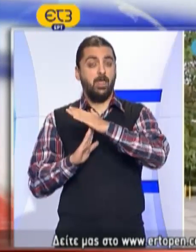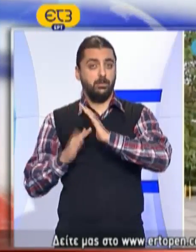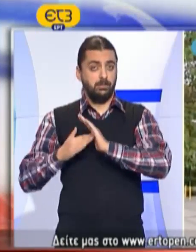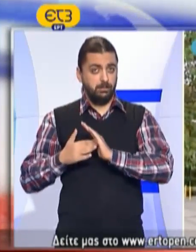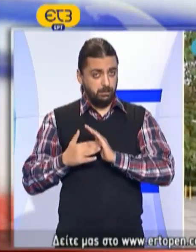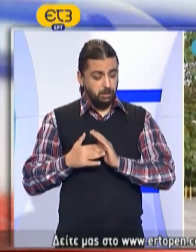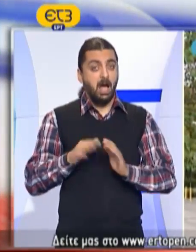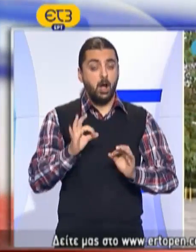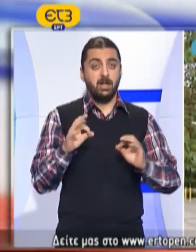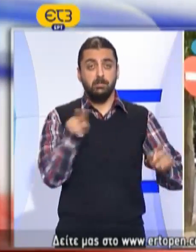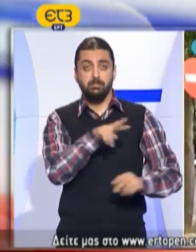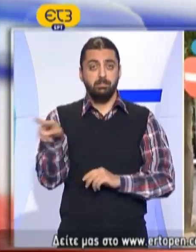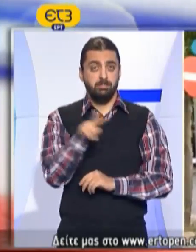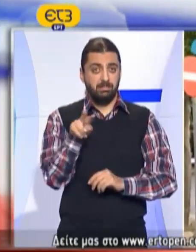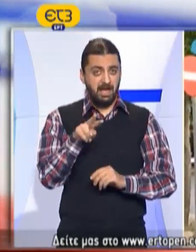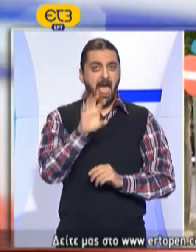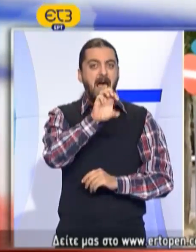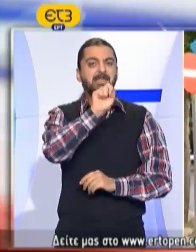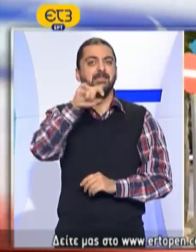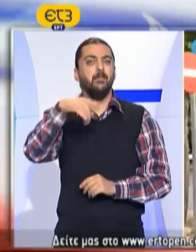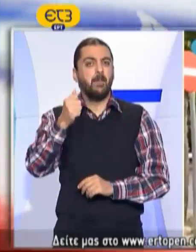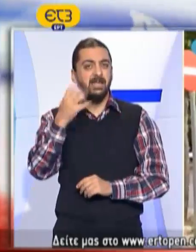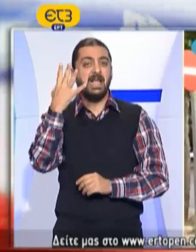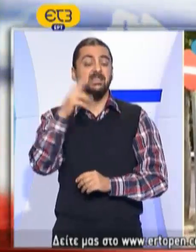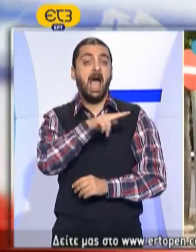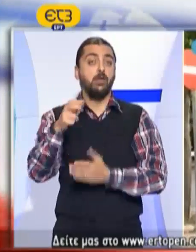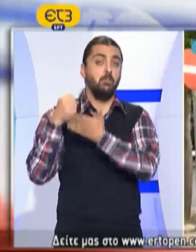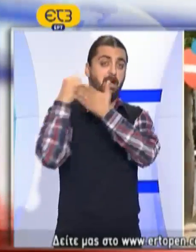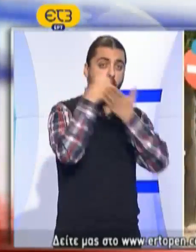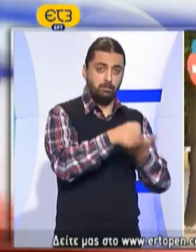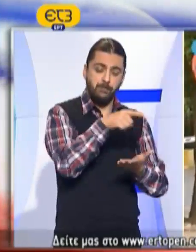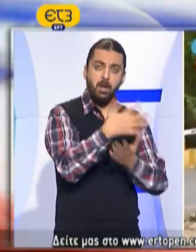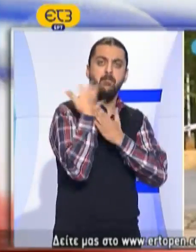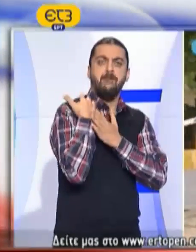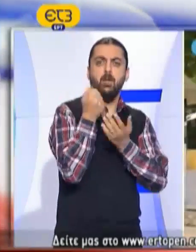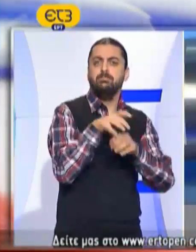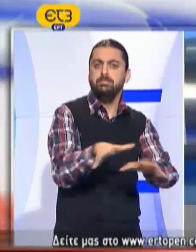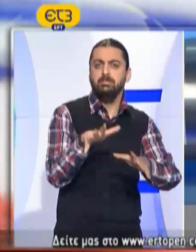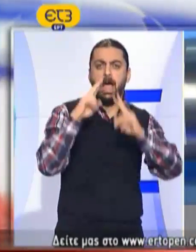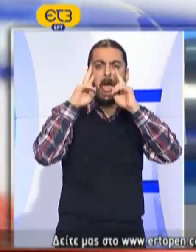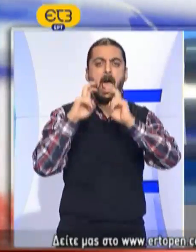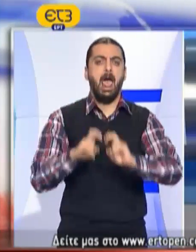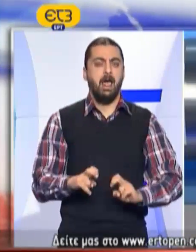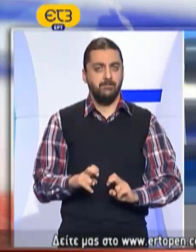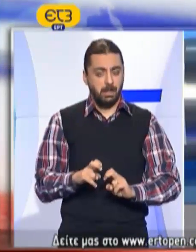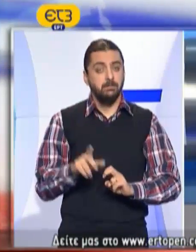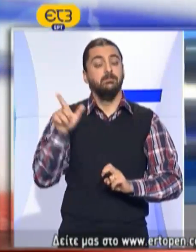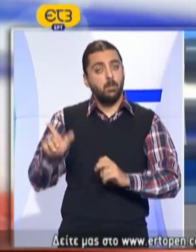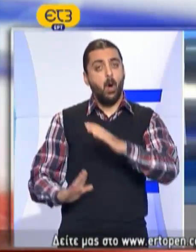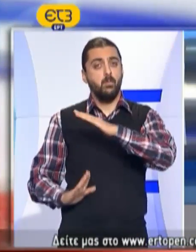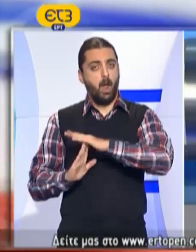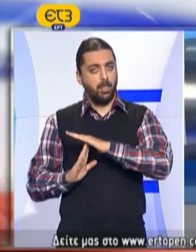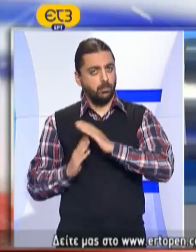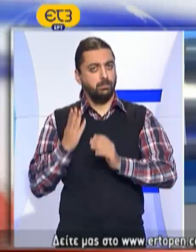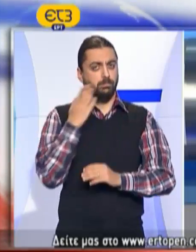4 εκατομμύρια του προγράμματος ΕΣΠΑ που είχε δοθεί στο Ίδρυμα Ιατροβιολογικών Ερευνών της Ακαδημίας Αθηνών Αθηνών για να συνάψει τη σύμβαση με το νοσοκομείο